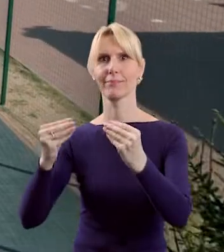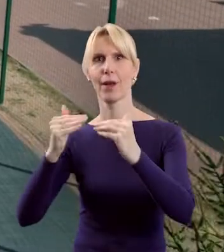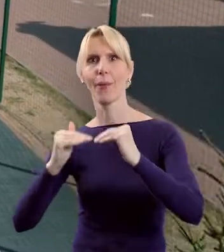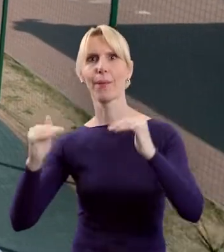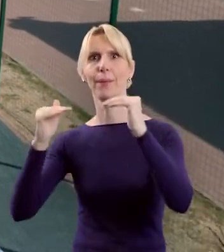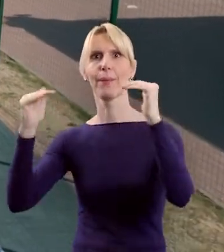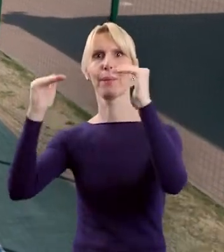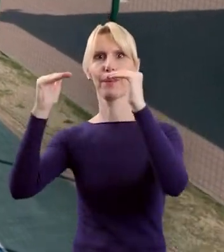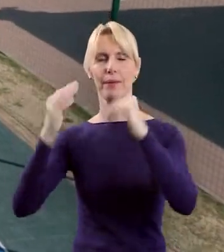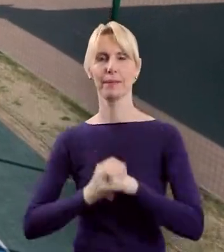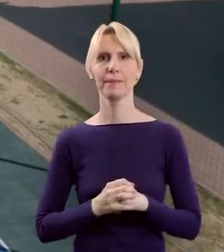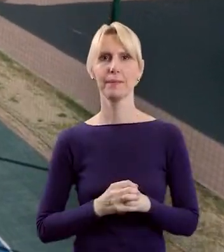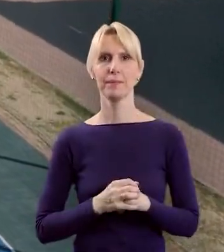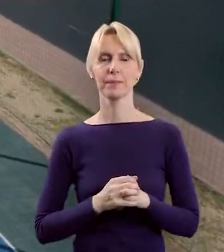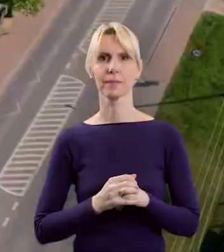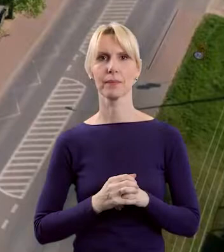Chcieliśmy bardzo